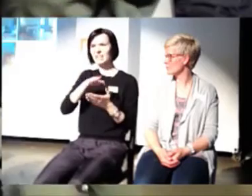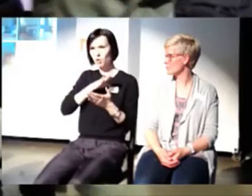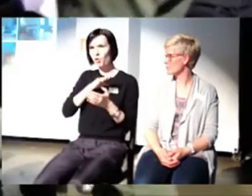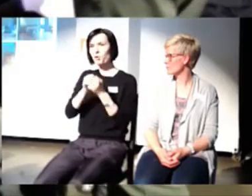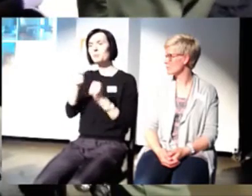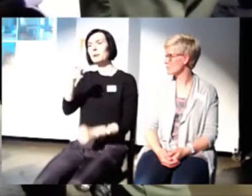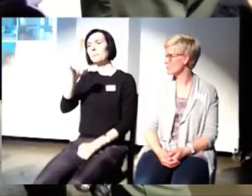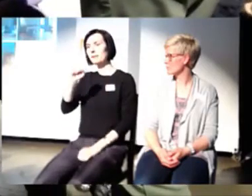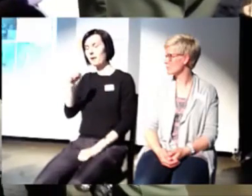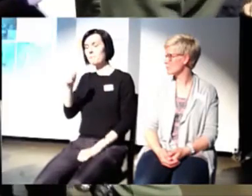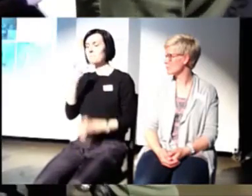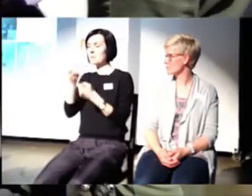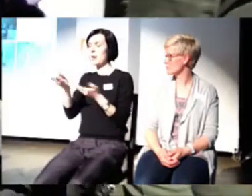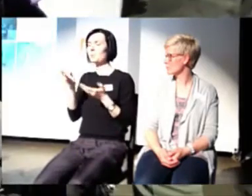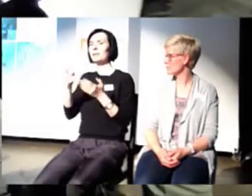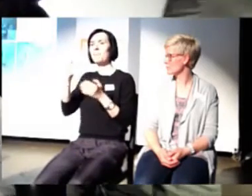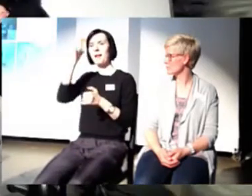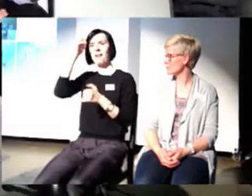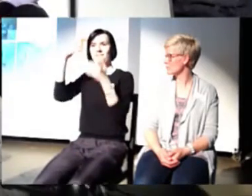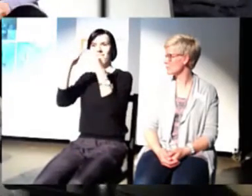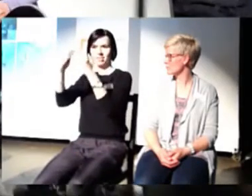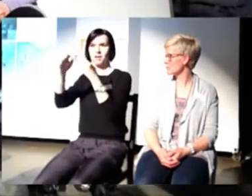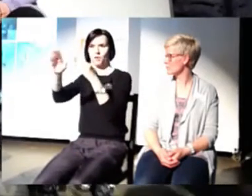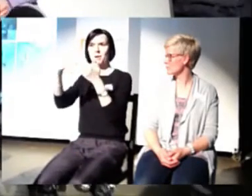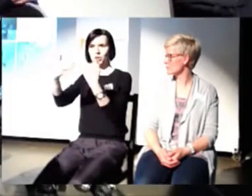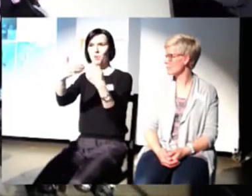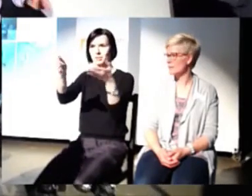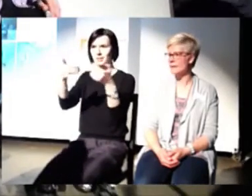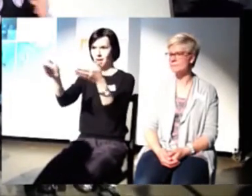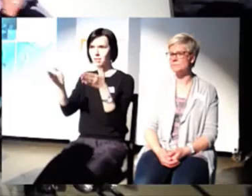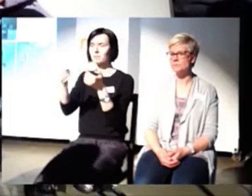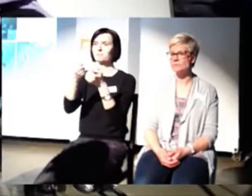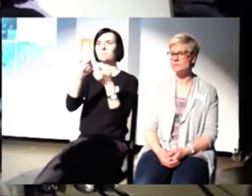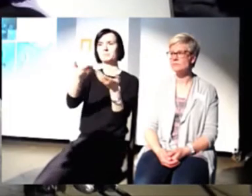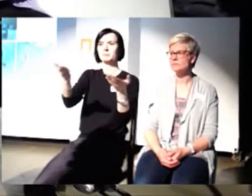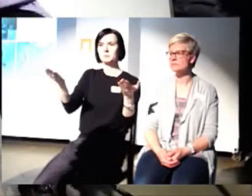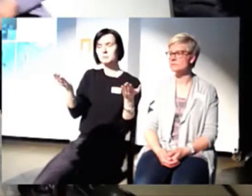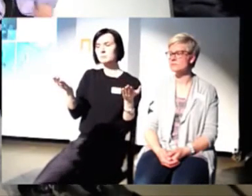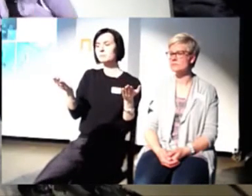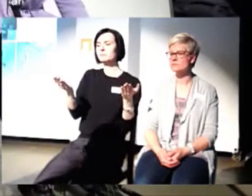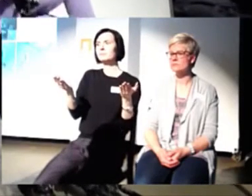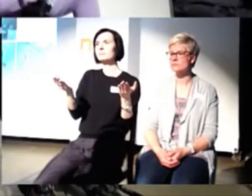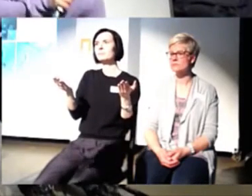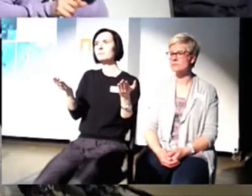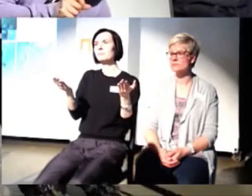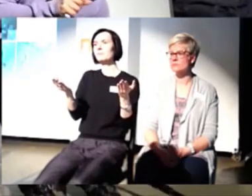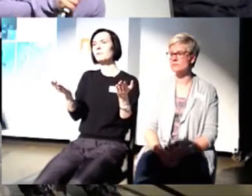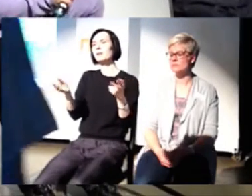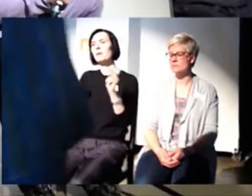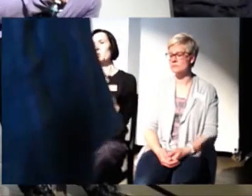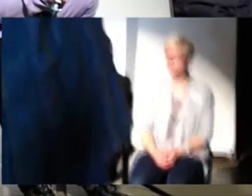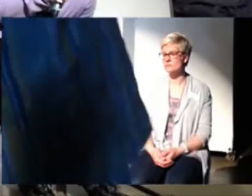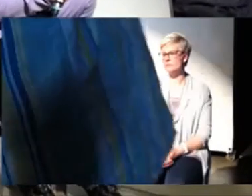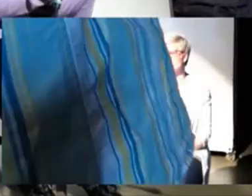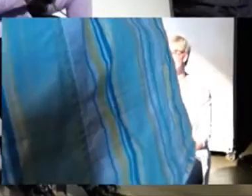työskentelytiloja navetassa sekä sitten majoitustiloja siinä puistoalueella, joissa on nyt